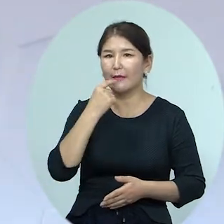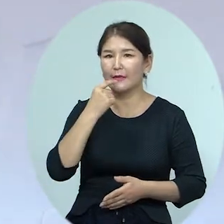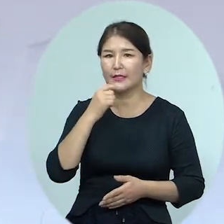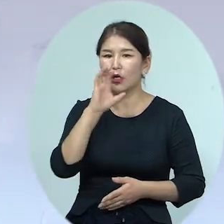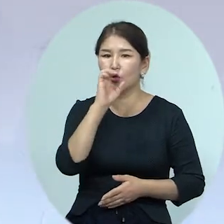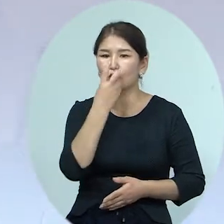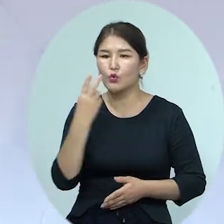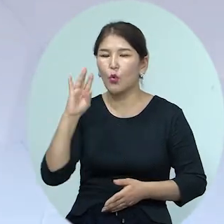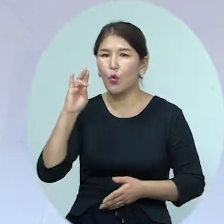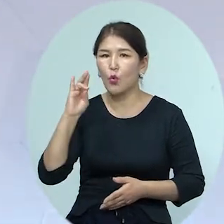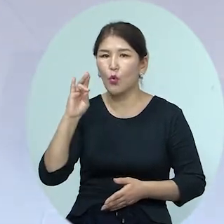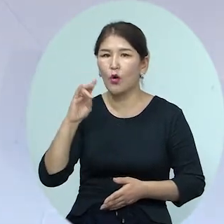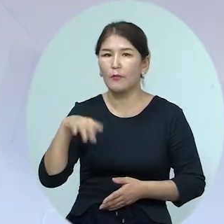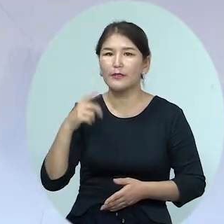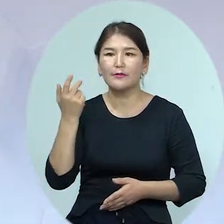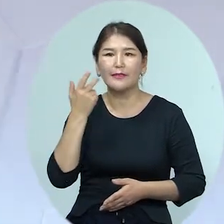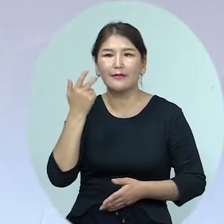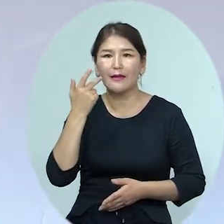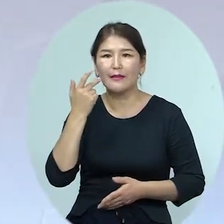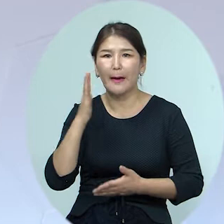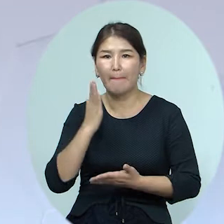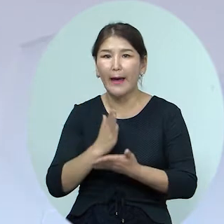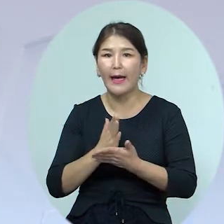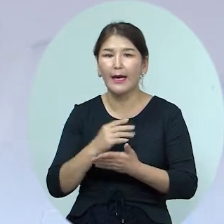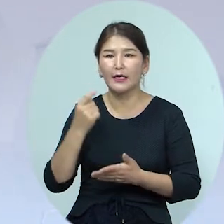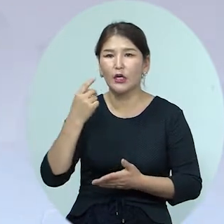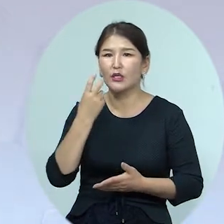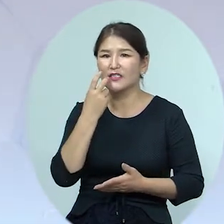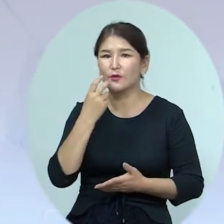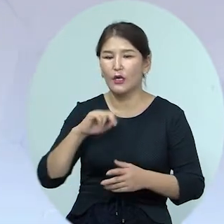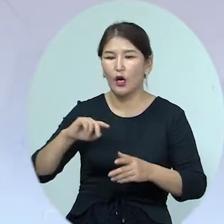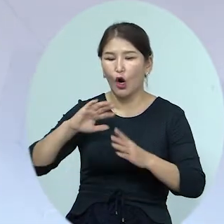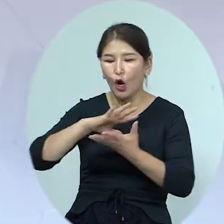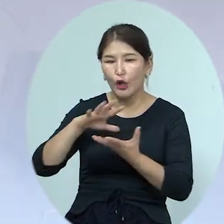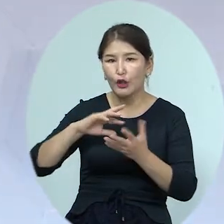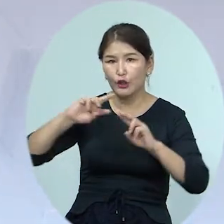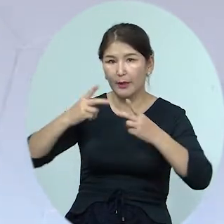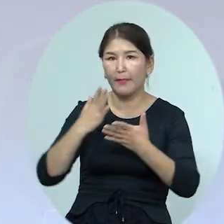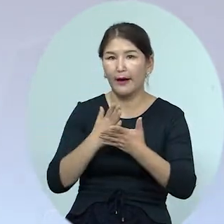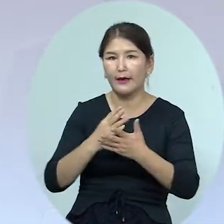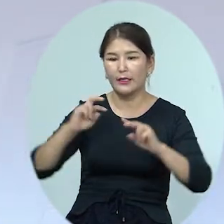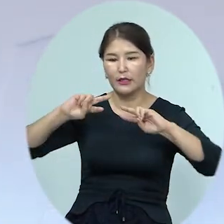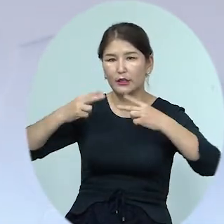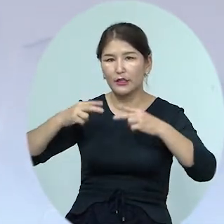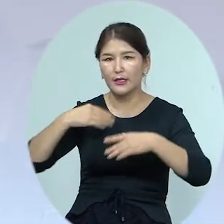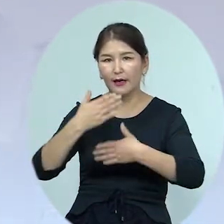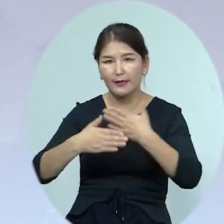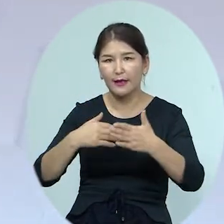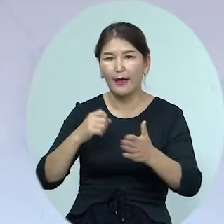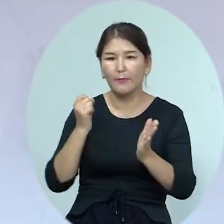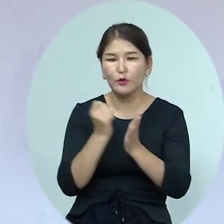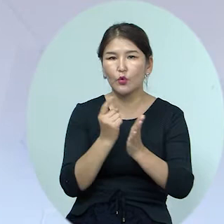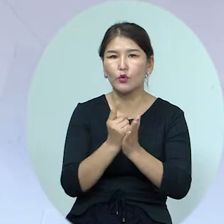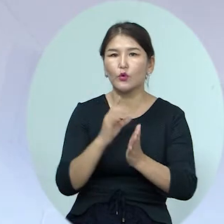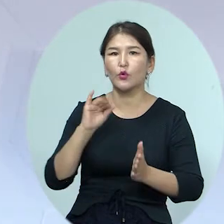шүднүүд холилдож байдаг учраас холимог зуултын үе гэж нэрлэдэг. Хүүхдийн шүд солигдох процесст хамгийн чухал юм